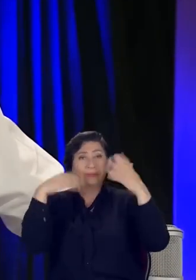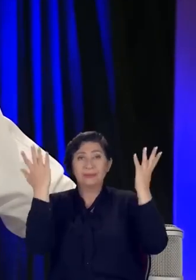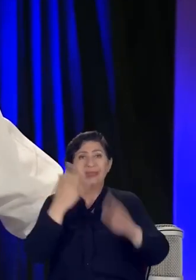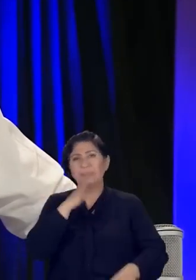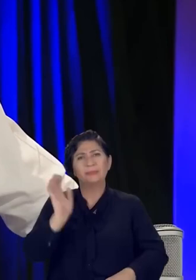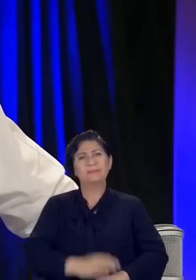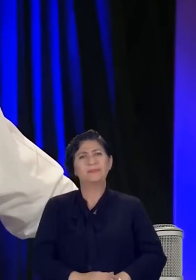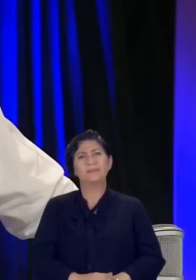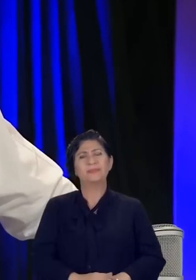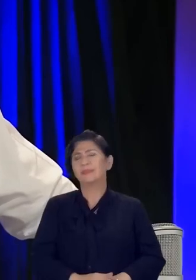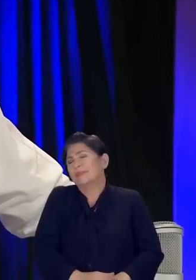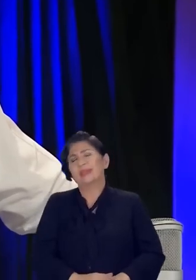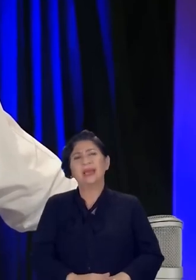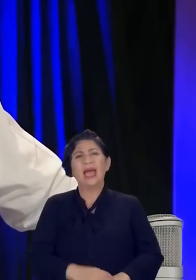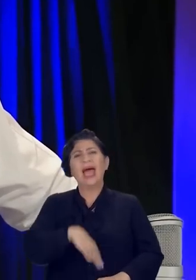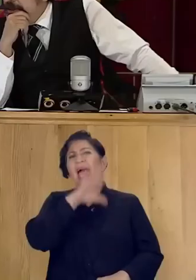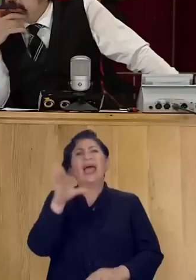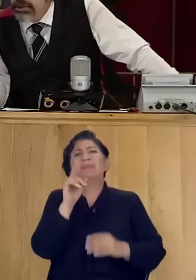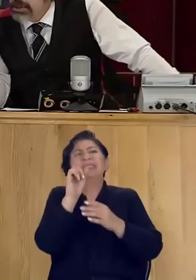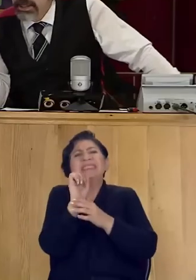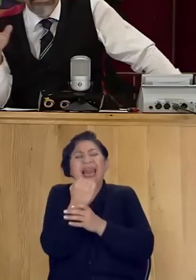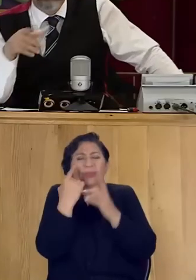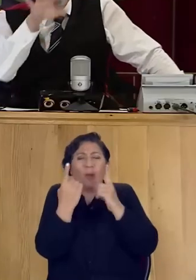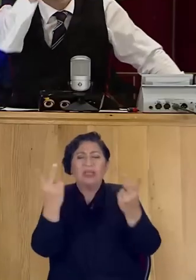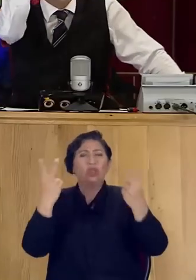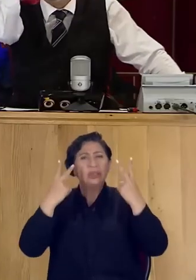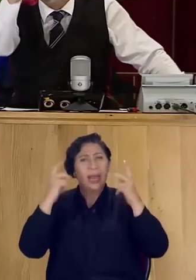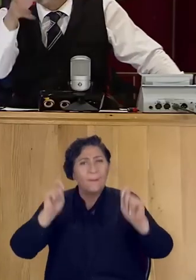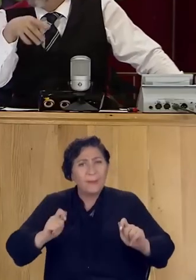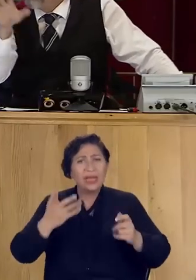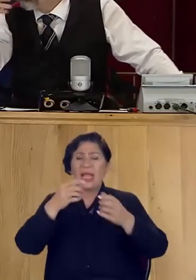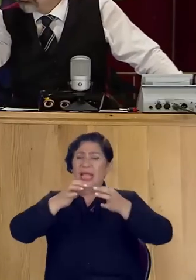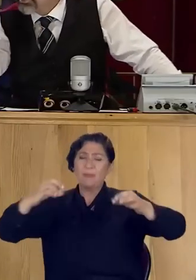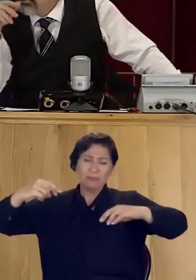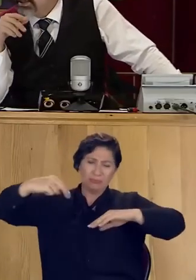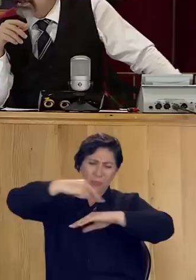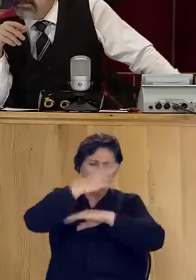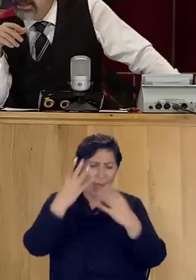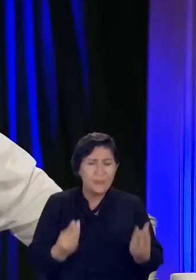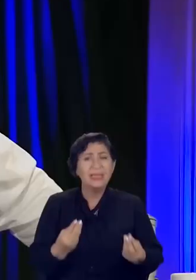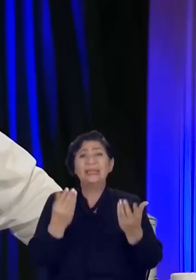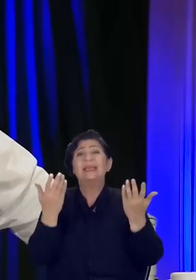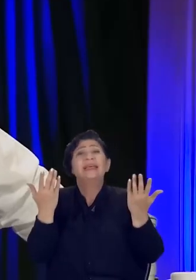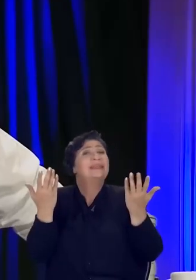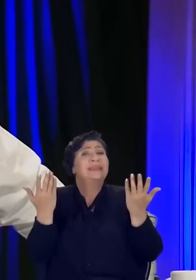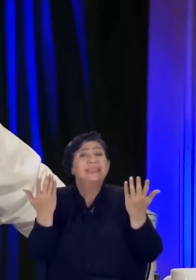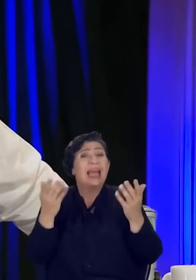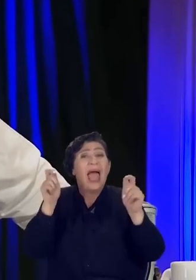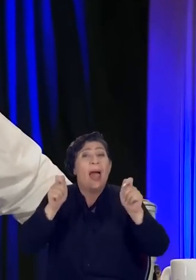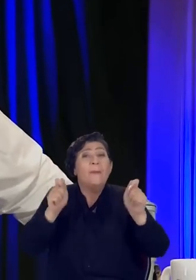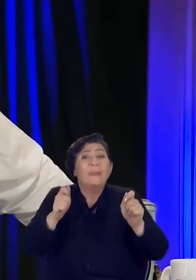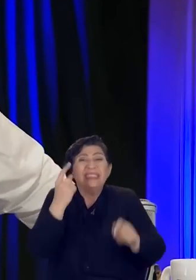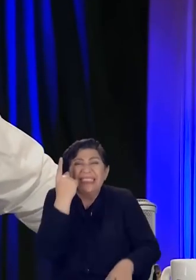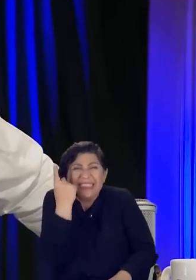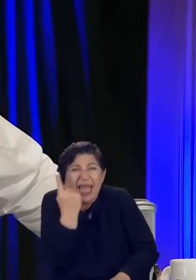ne bileyim, herhangi bir artistik bir şey yapabilir. Bir gösteri yapabilir, ipin üzerinde yürüyebilir, gösteri dünyasından bir adam olabilir.